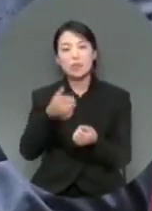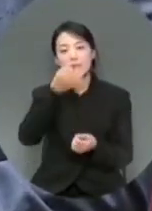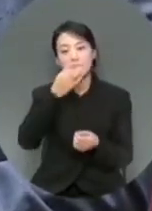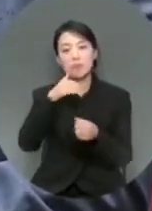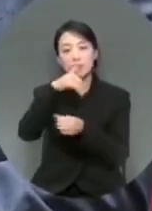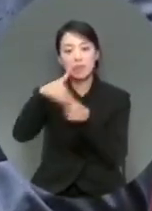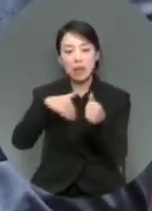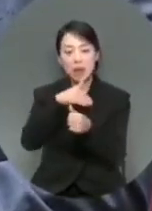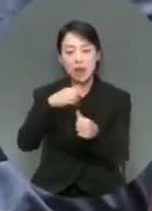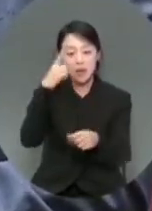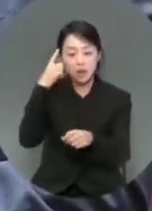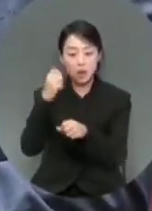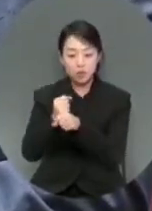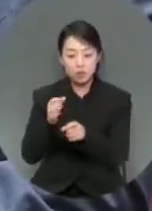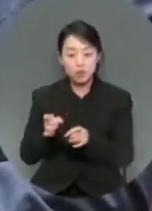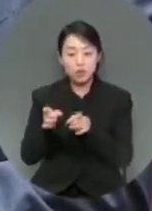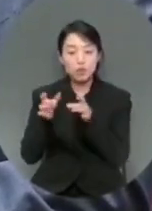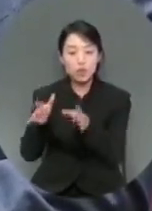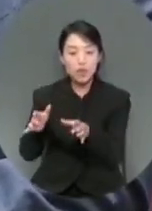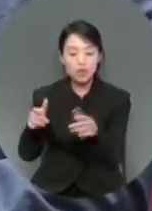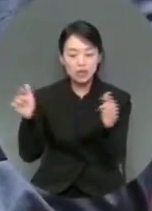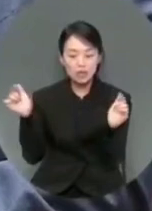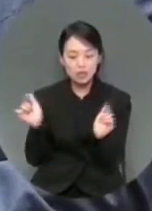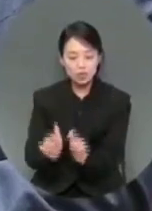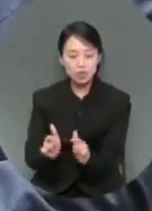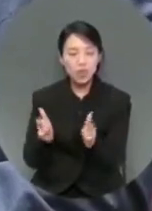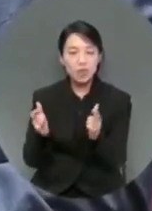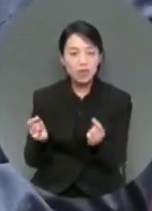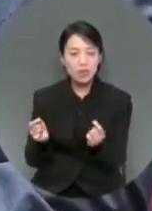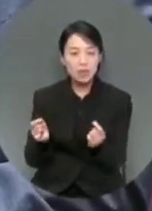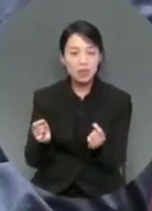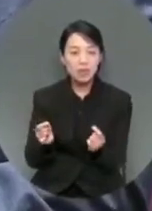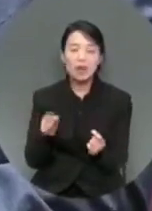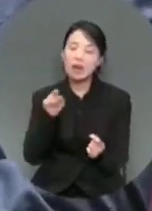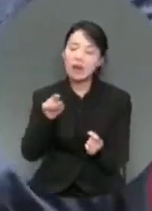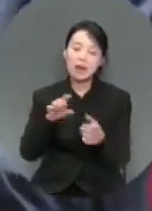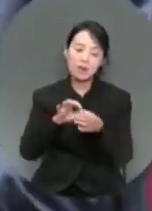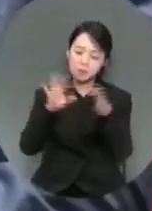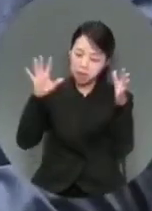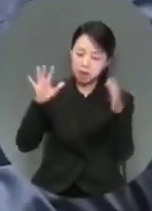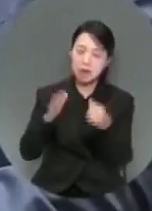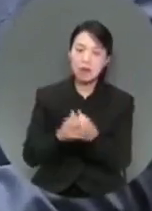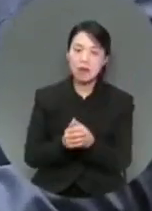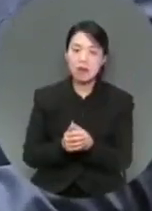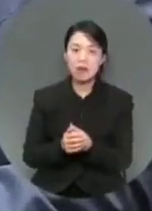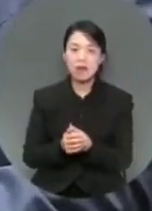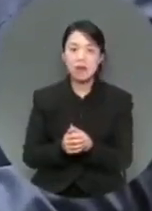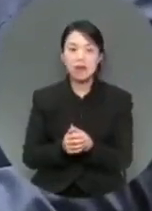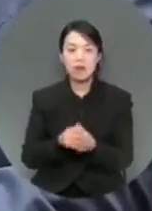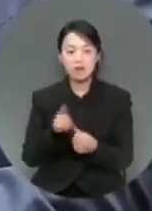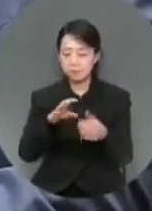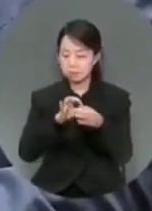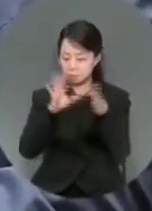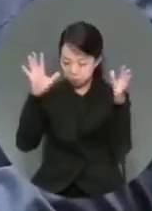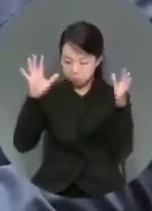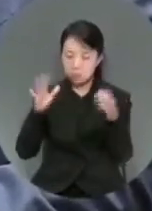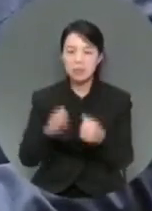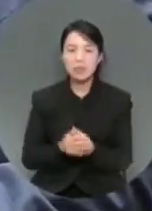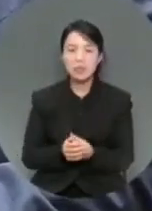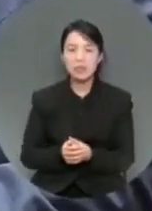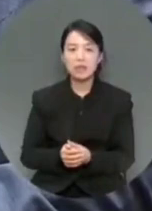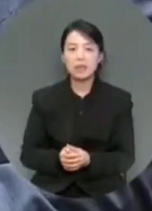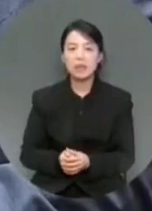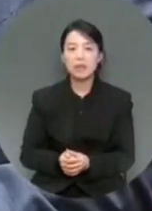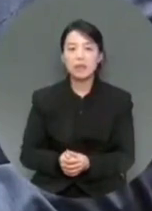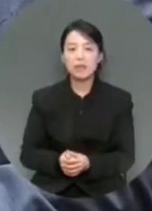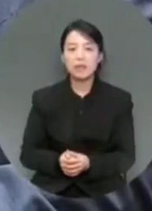아마 R&D 투자를 대규모로 삭감하는 걸로 아마 대응을 하는 것 같아요. 그거하고 이거하고는 직접 관련 없습니다. 그런 것 같습니다. 아마 사실 직접 관련 없습니다. 않습니까? 예, 직접 관련